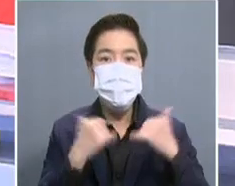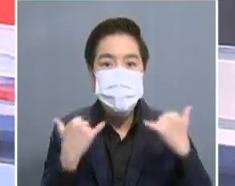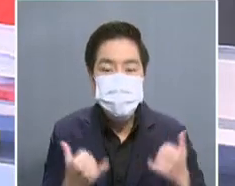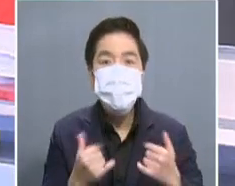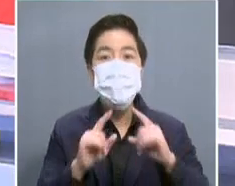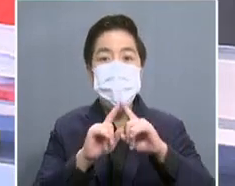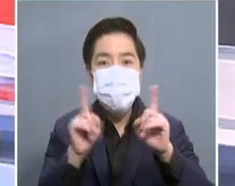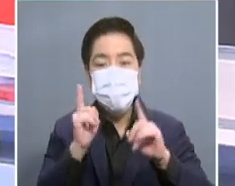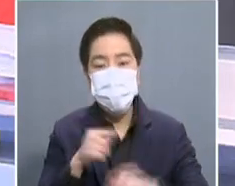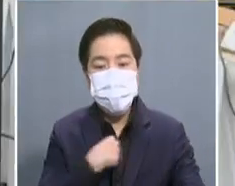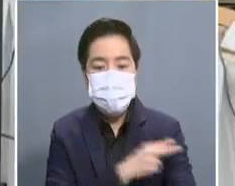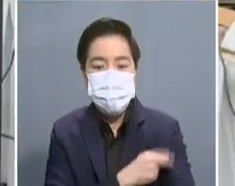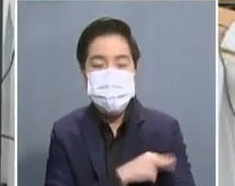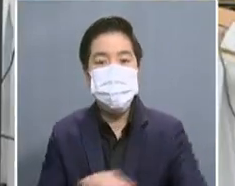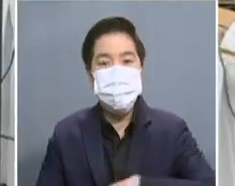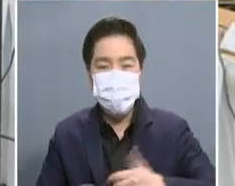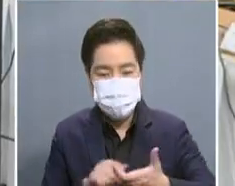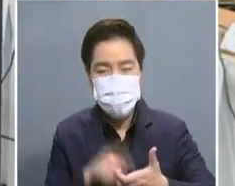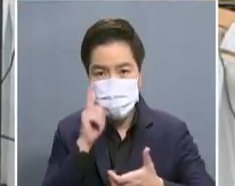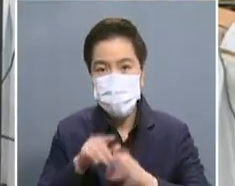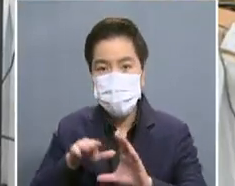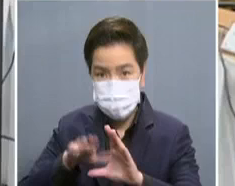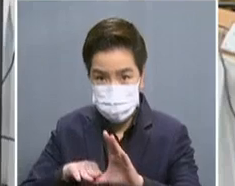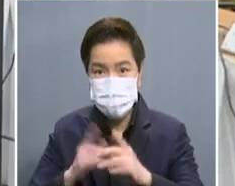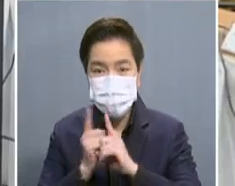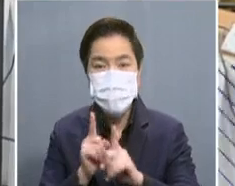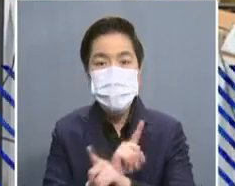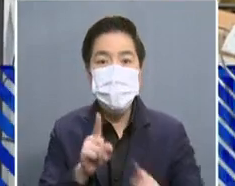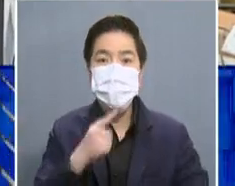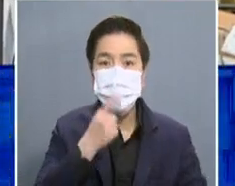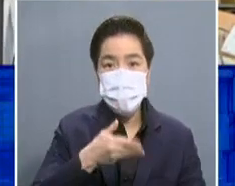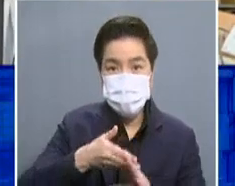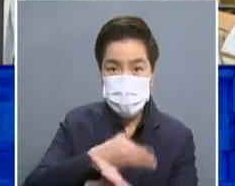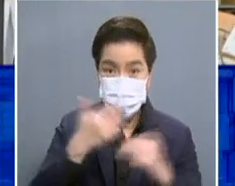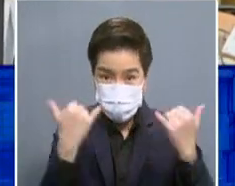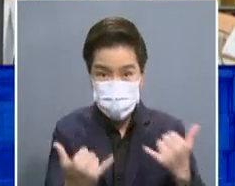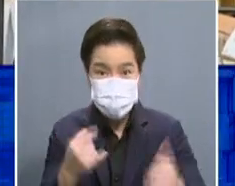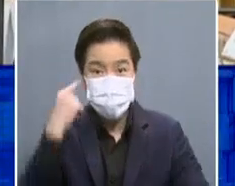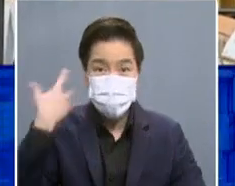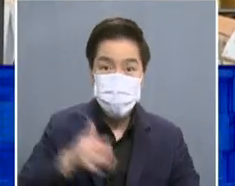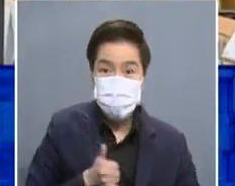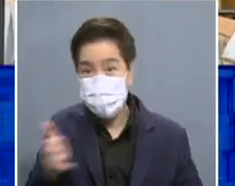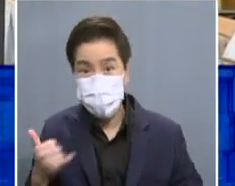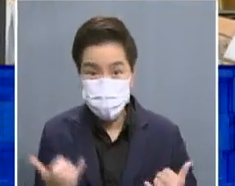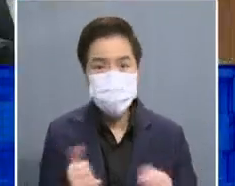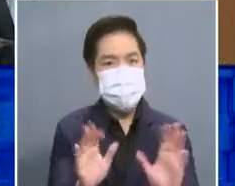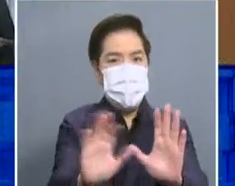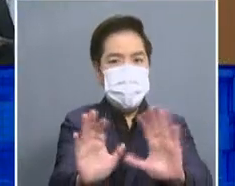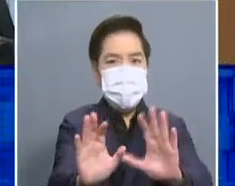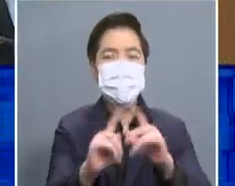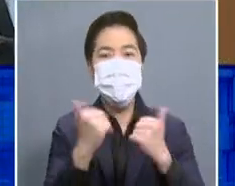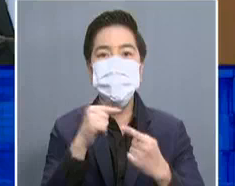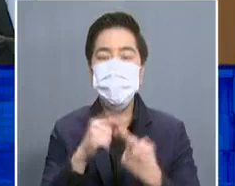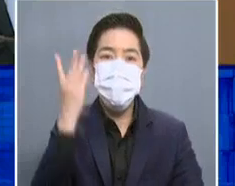จะต้องลงทะเบียนผ่านหมอพร้อมเพราะว่าจะต้องมีการติดตามผลข้างเคียงแต่ย้ำคุณผู้ชมก่อนนะวันนี้ไม่ใช่ฟังข่าวจบเดินไปเลยไม่ได้นะ